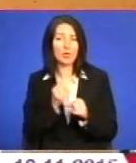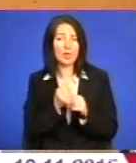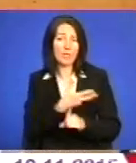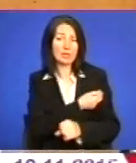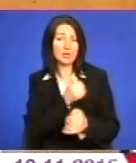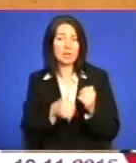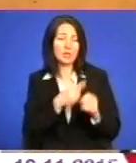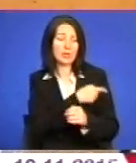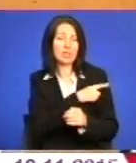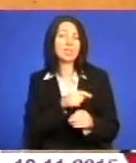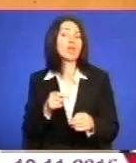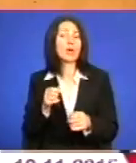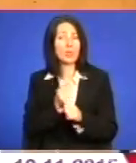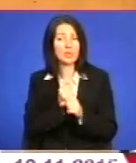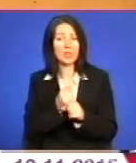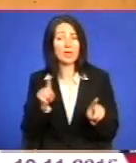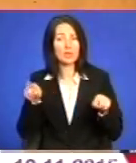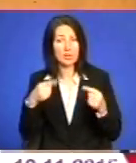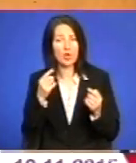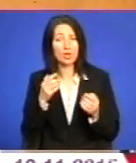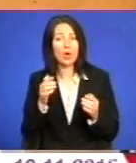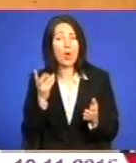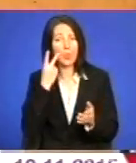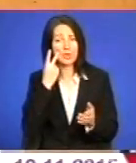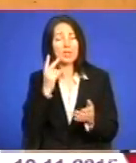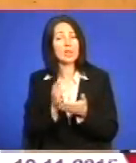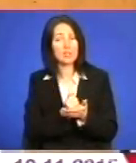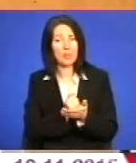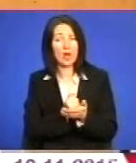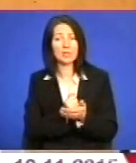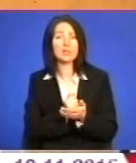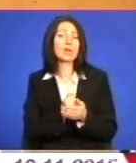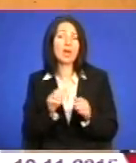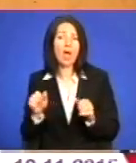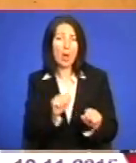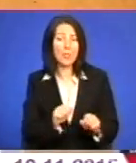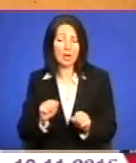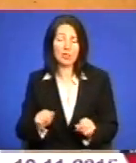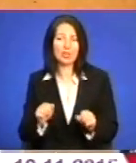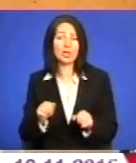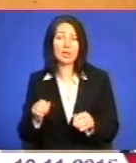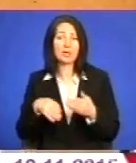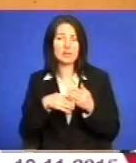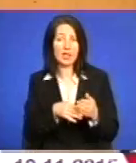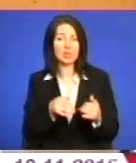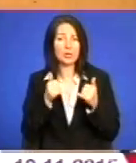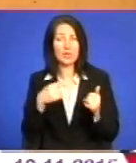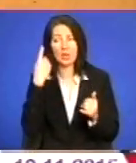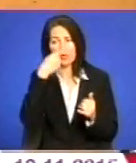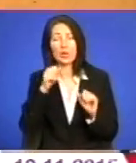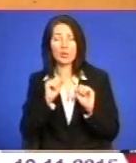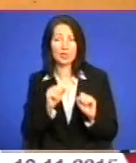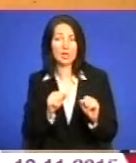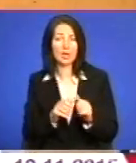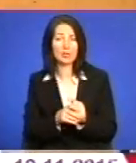постійний запас дезінфекційних і миючих засобів, виробів медичного призначення для індивідуального